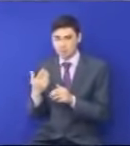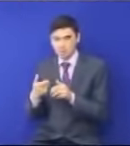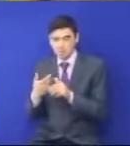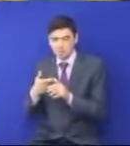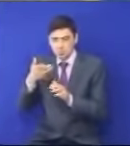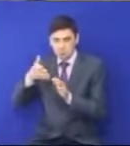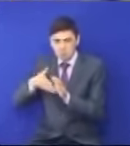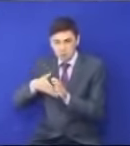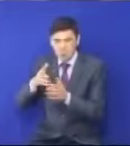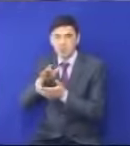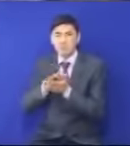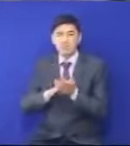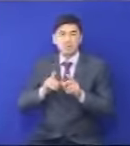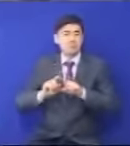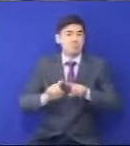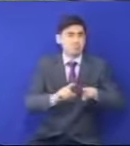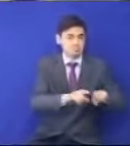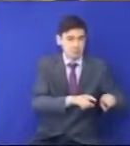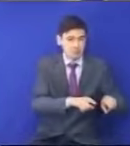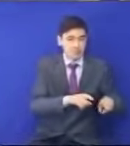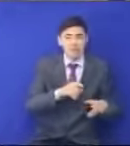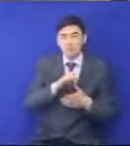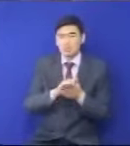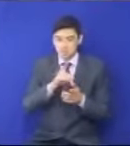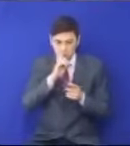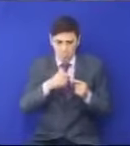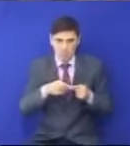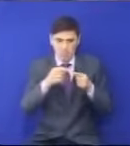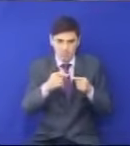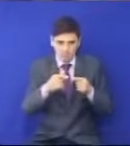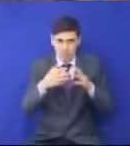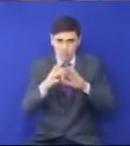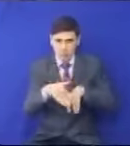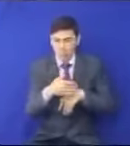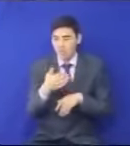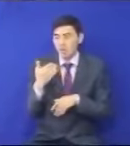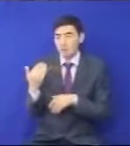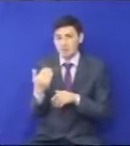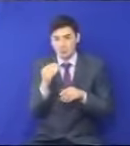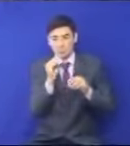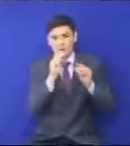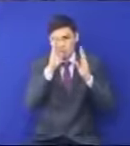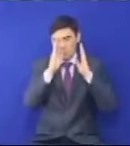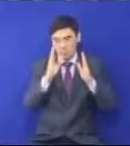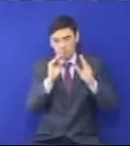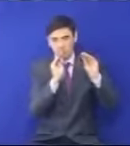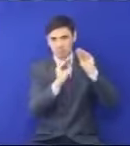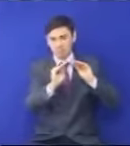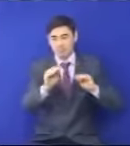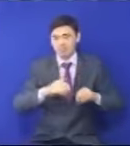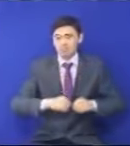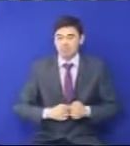үгіт насихат жұмысын жүргізеді. Жиын барысында қатысушылар саяси қуғын сүргін құрбандарын еске алып, рухтарына тағзым етті.